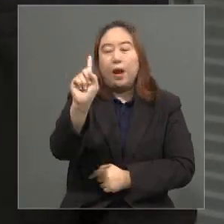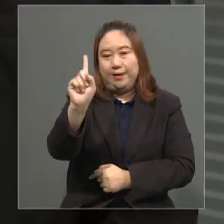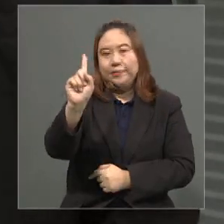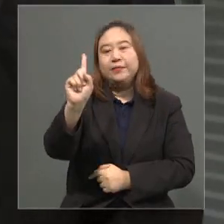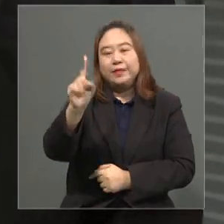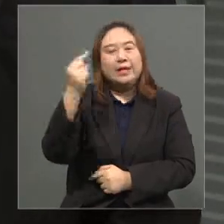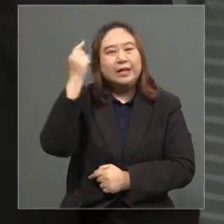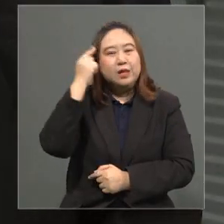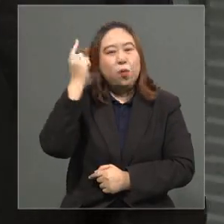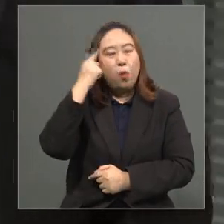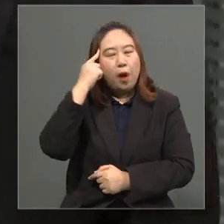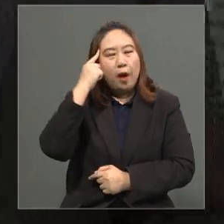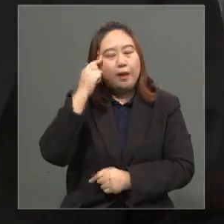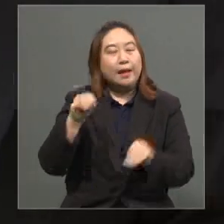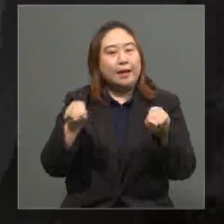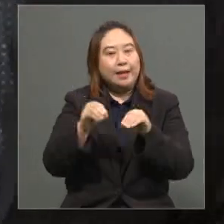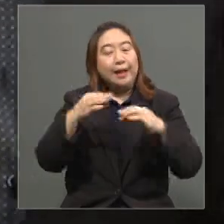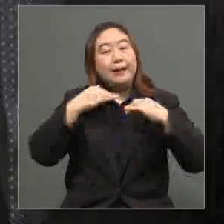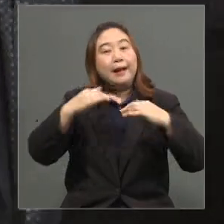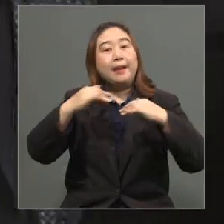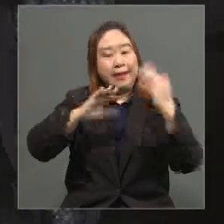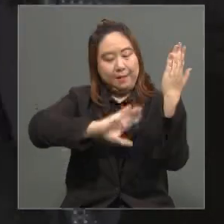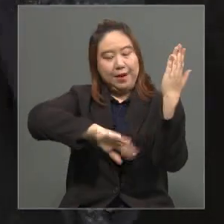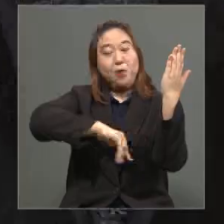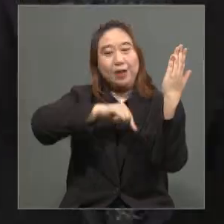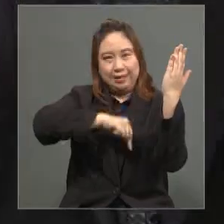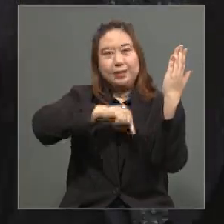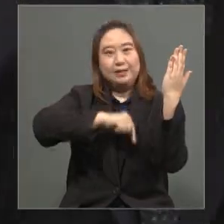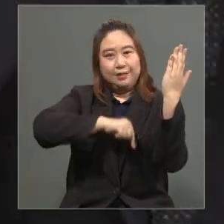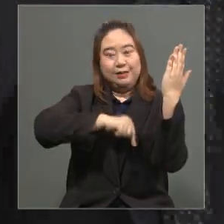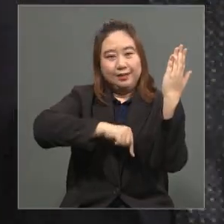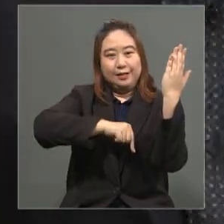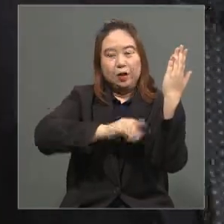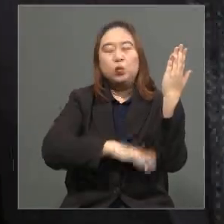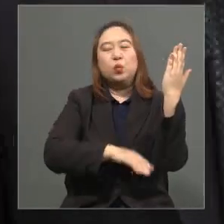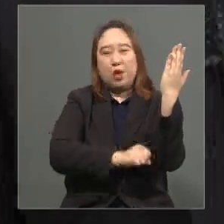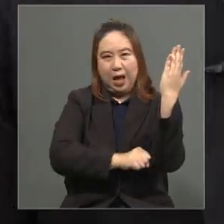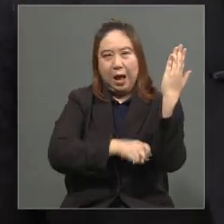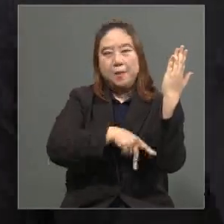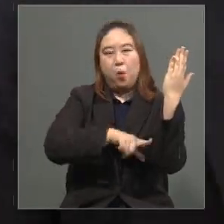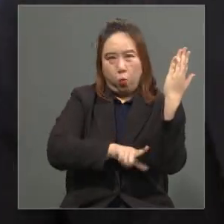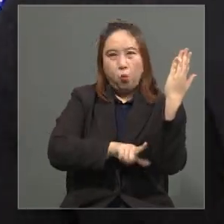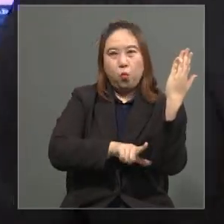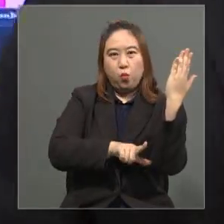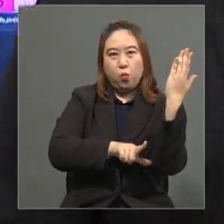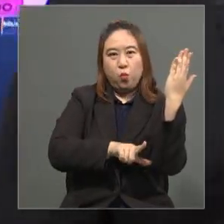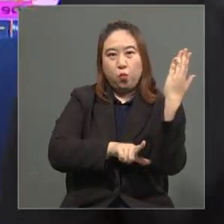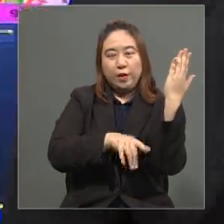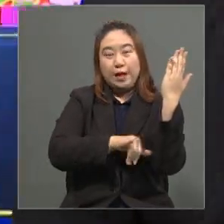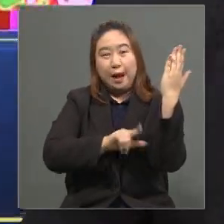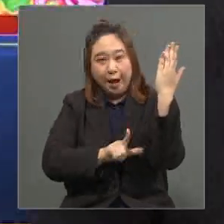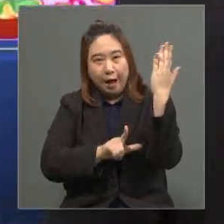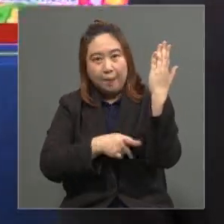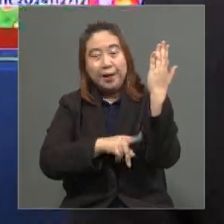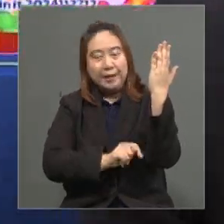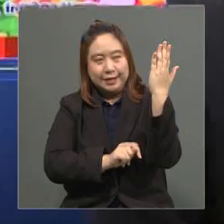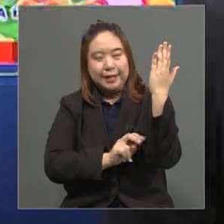านด้านตามแนวชายฝั่ง ภาคตายฝั่งตอนออกก็คือสงขลาพัฒรุง ยาลาปัต